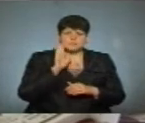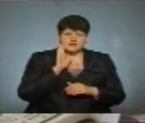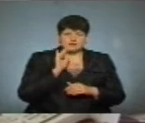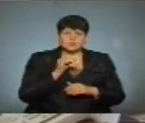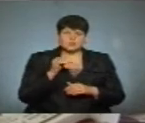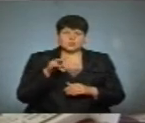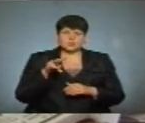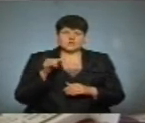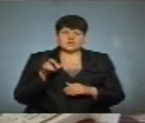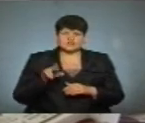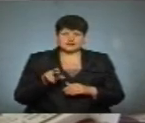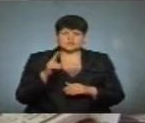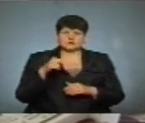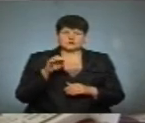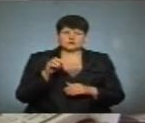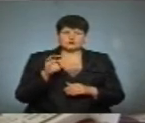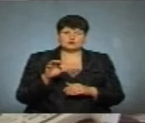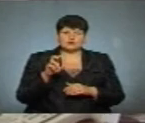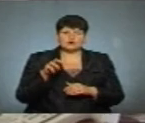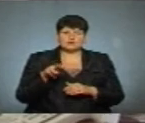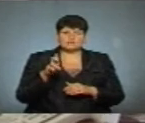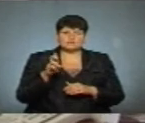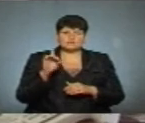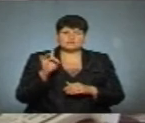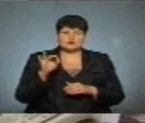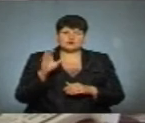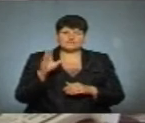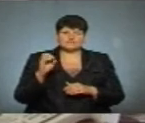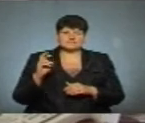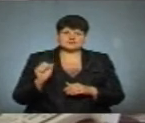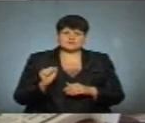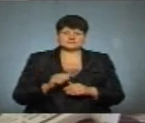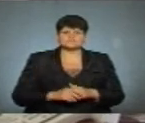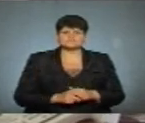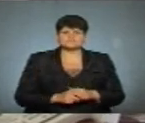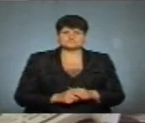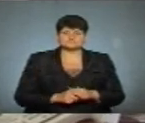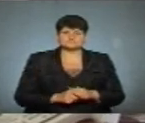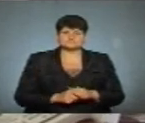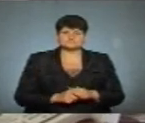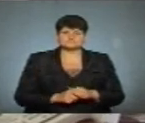Юлія Домбровська, донька Івана і Олександри Куршевницької.